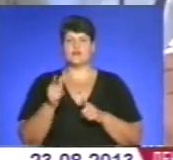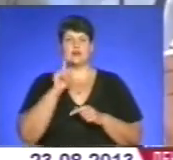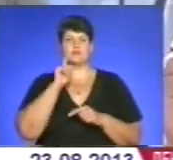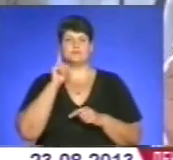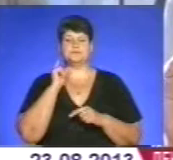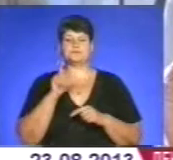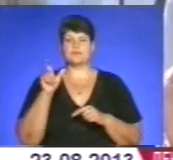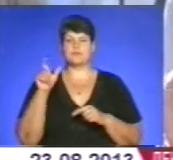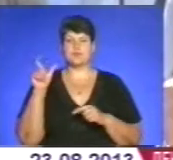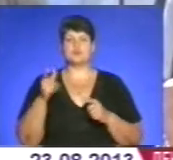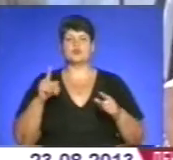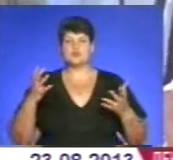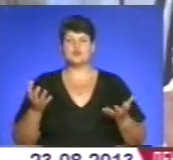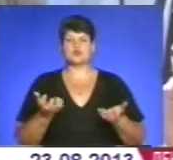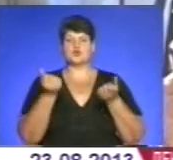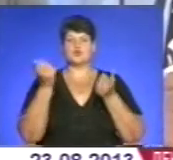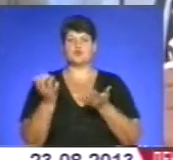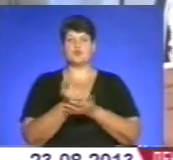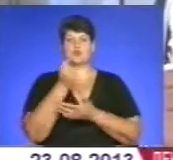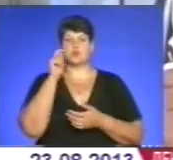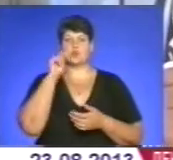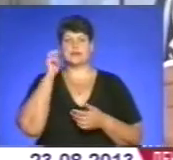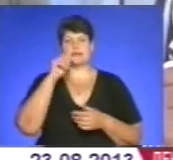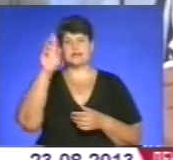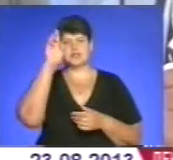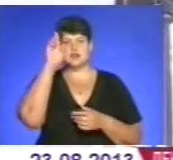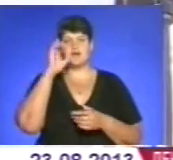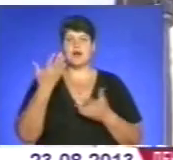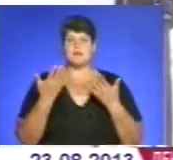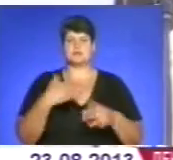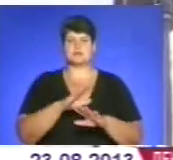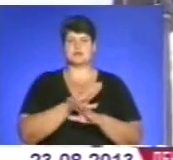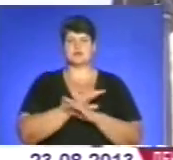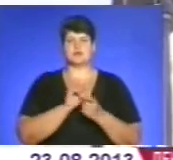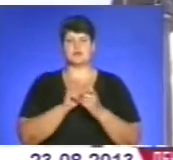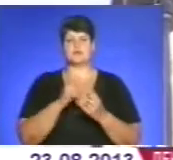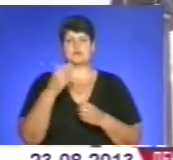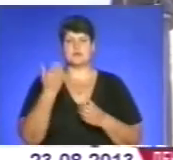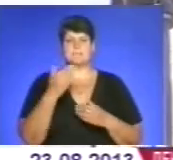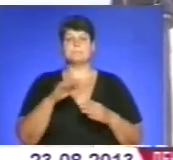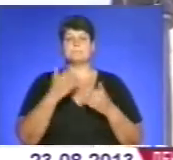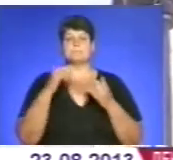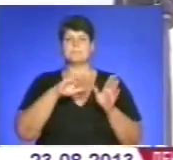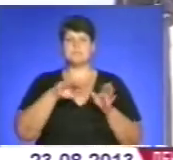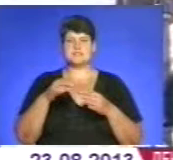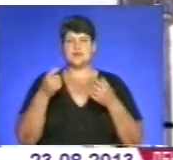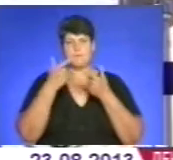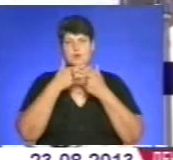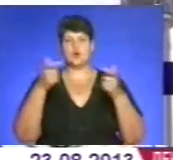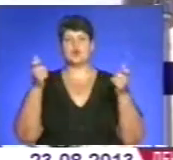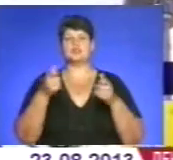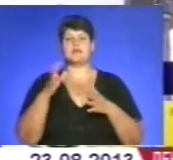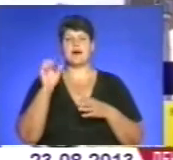під лозунгом «Здобудеш українську державу або згинеш в боротьбі за неї». Після проголошення акту незалежності